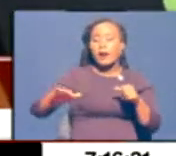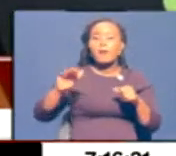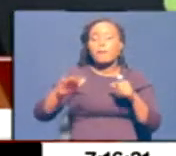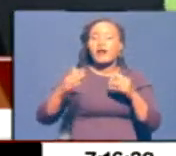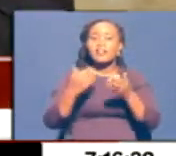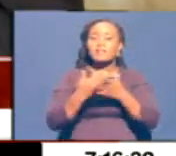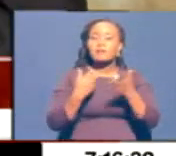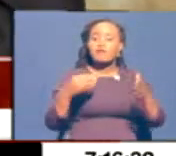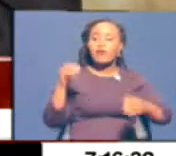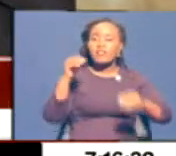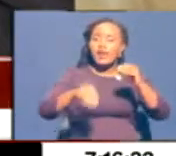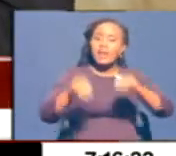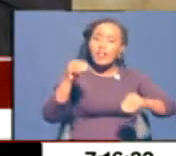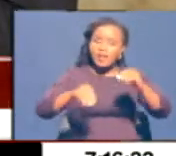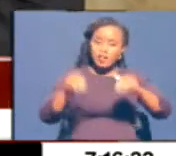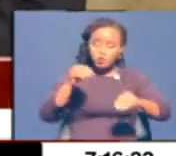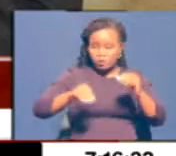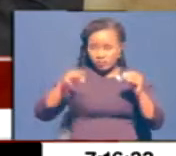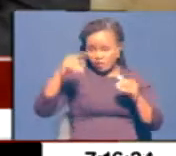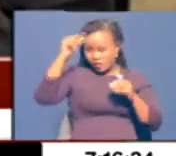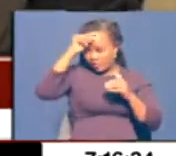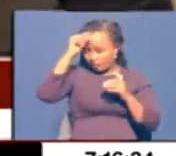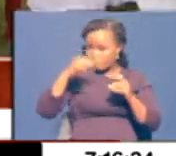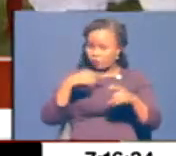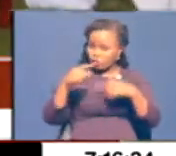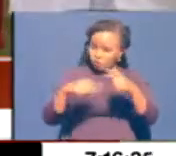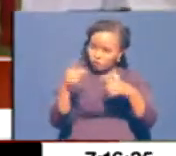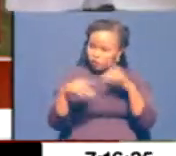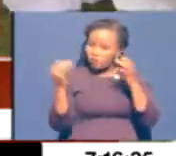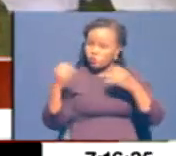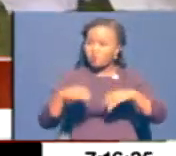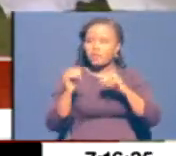za kuhakikisha ghasia za kiuchaguzi hazitashuhudiwa humu nchini.